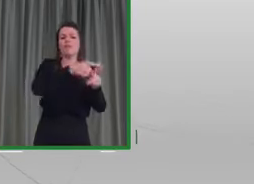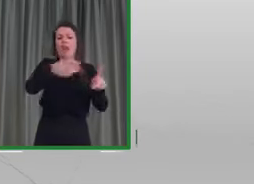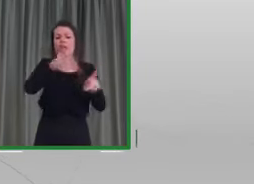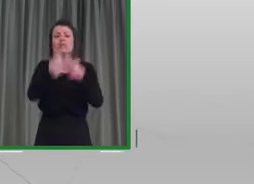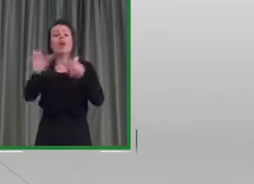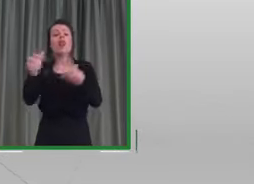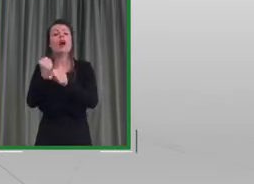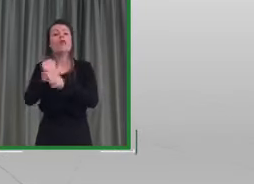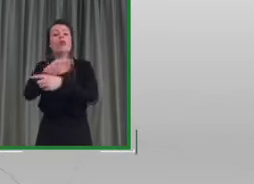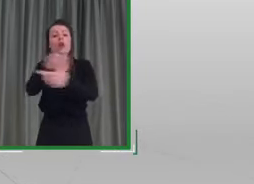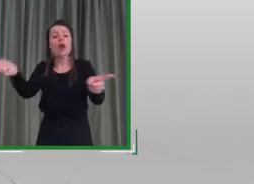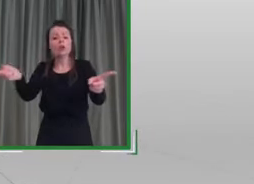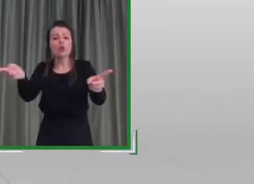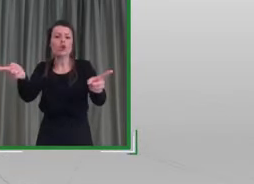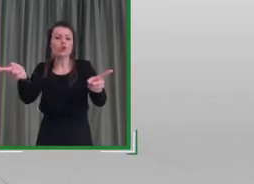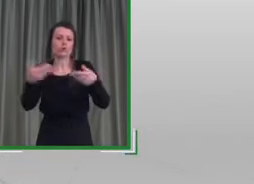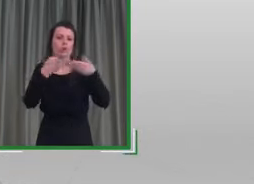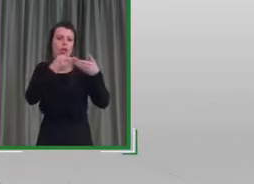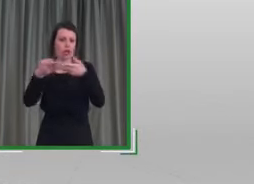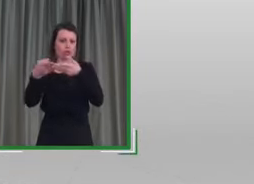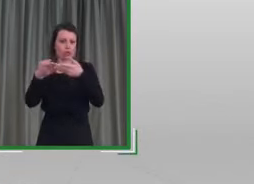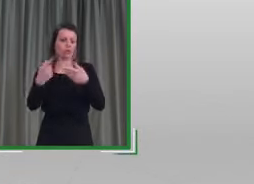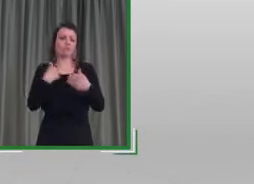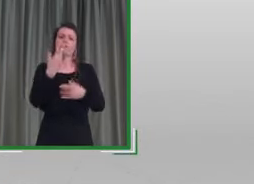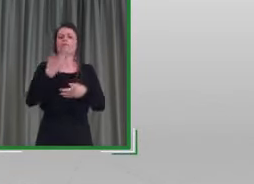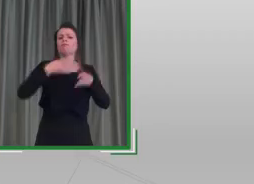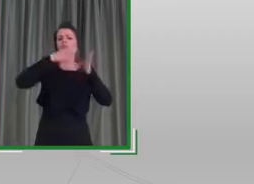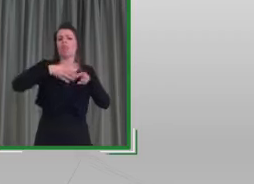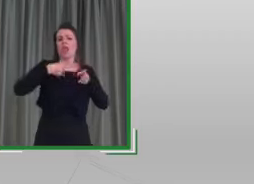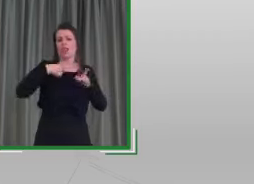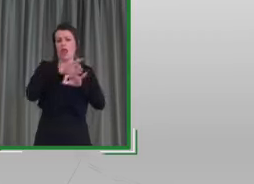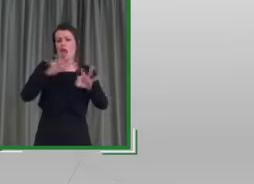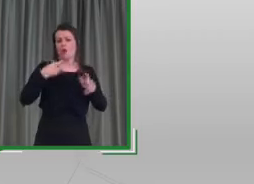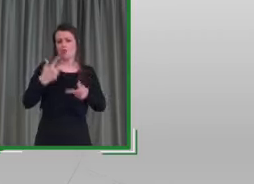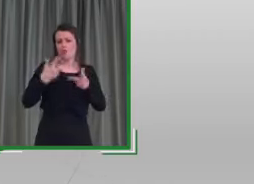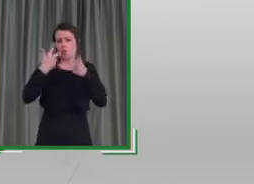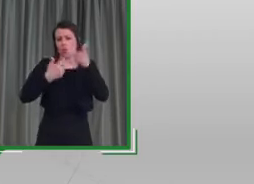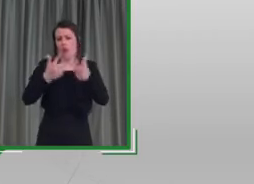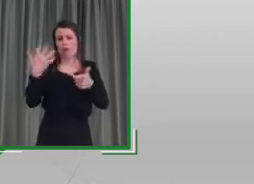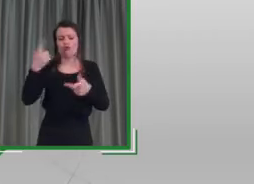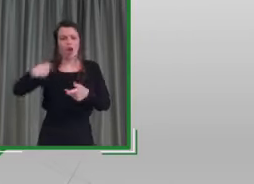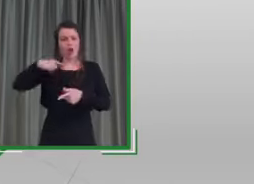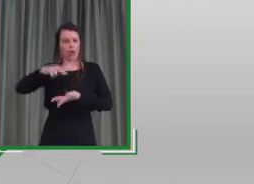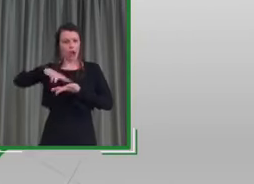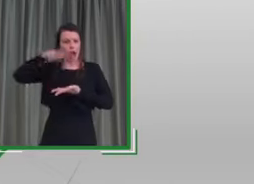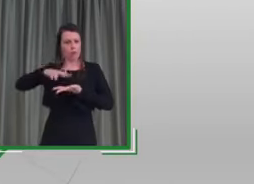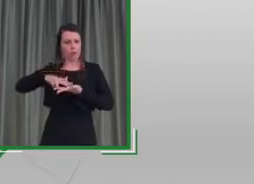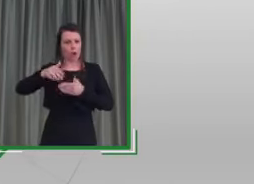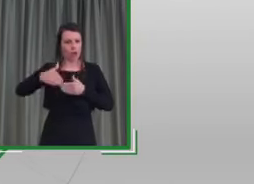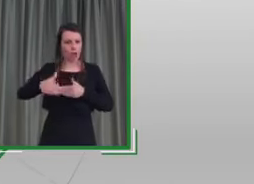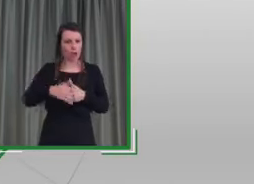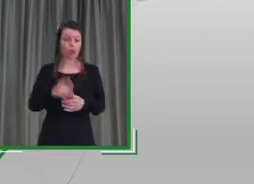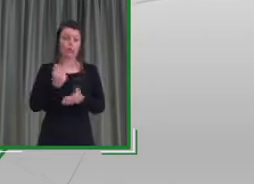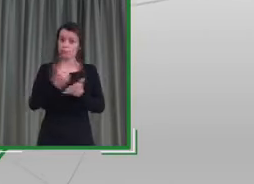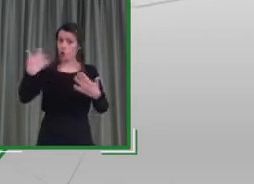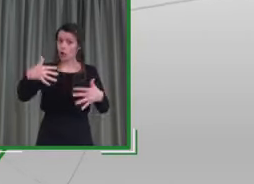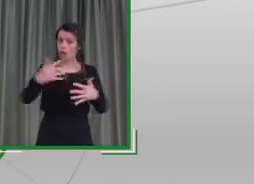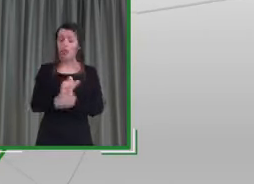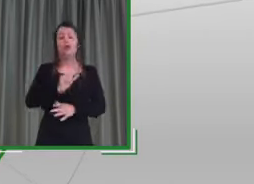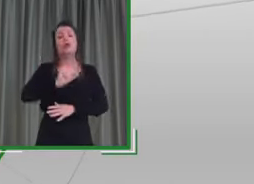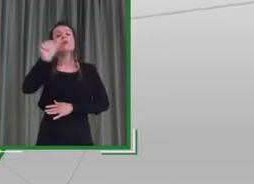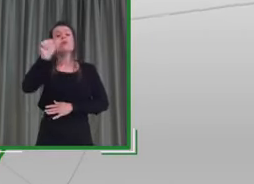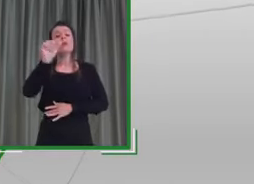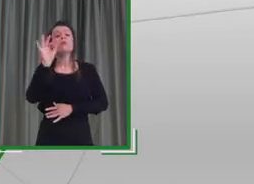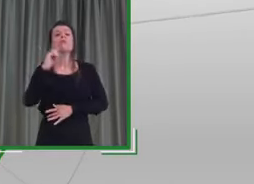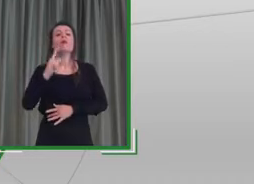cito alcune delibere che abbiamo provato molto importanti la prima abbiamo stanziato 7,5